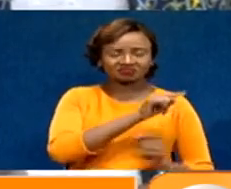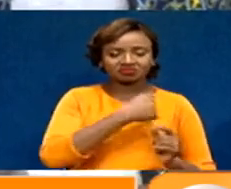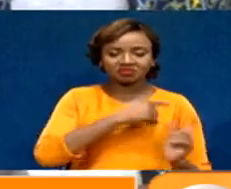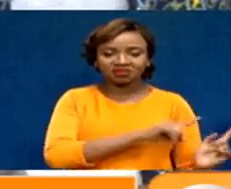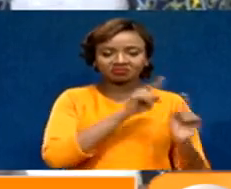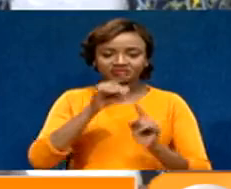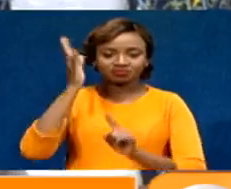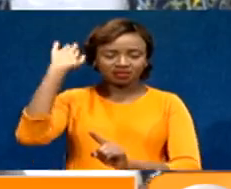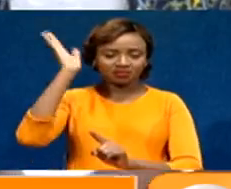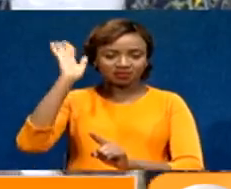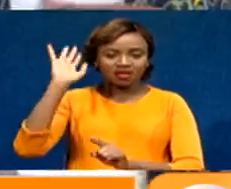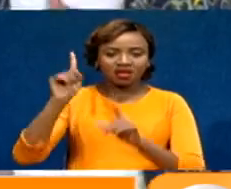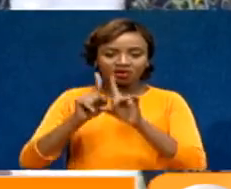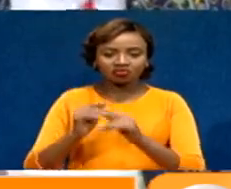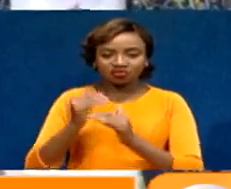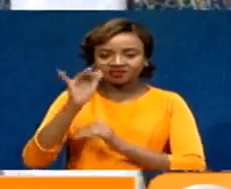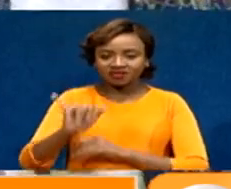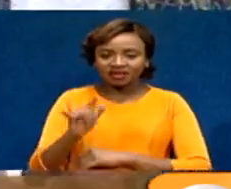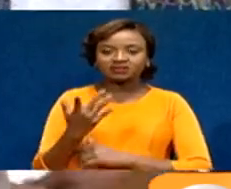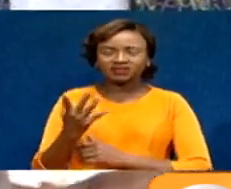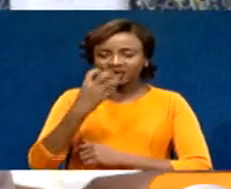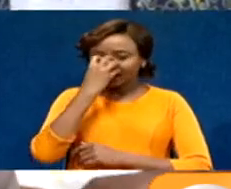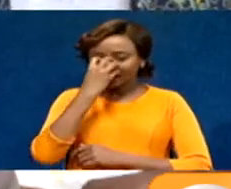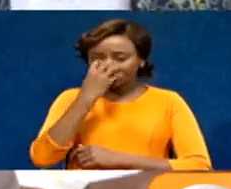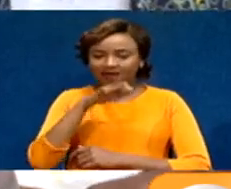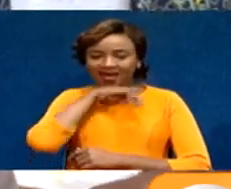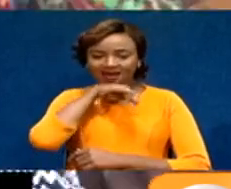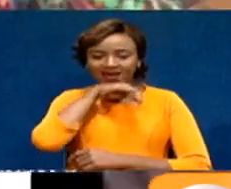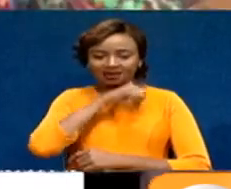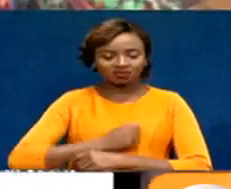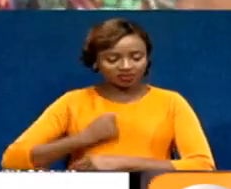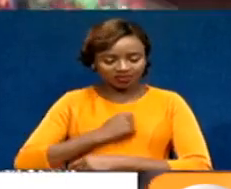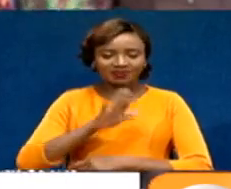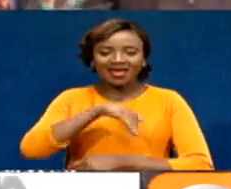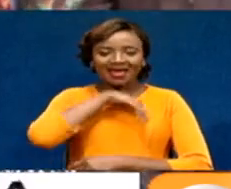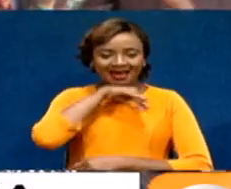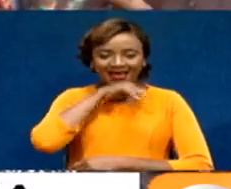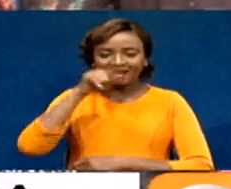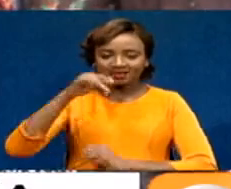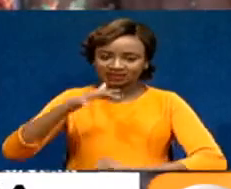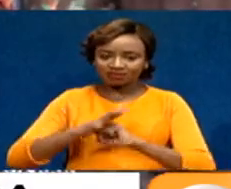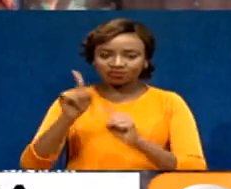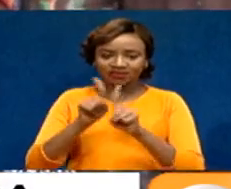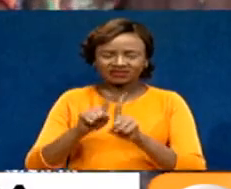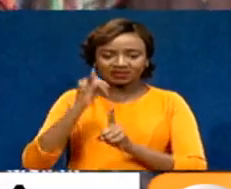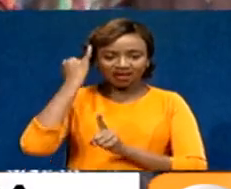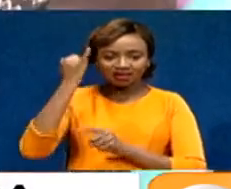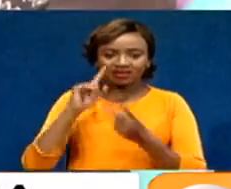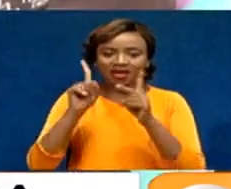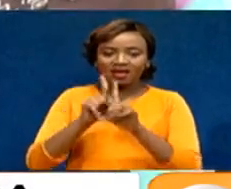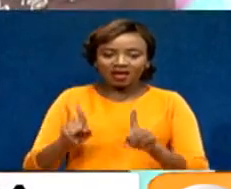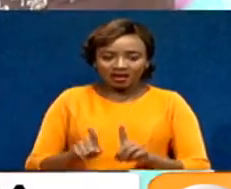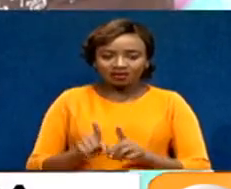Right Honorable Raila Odinga seconded that motion. He had also brought a motion